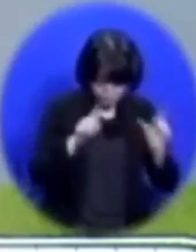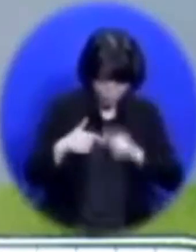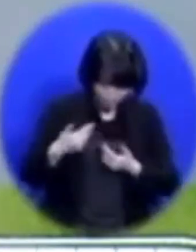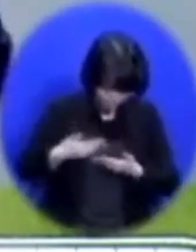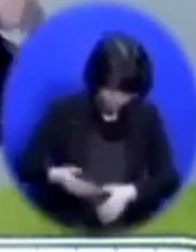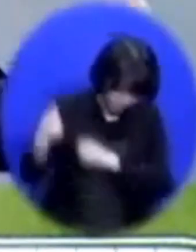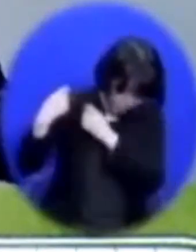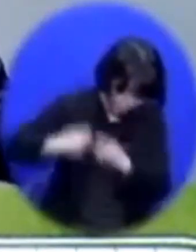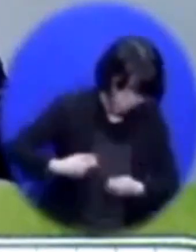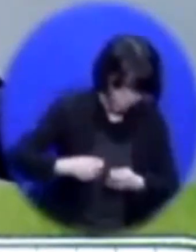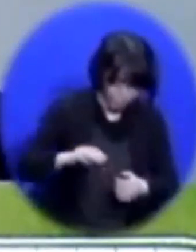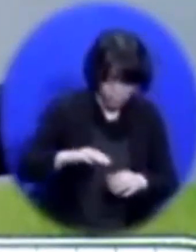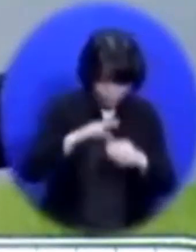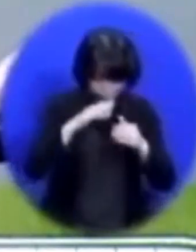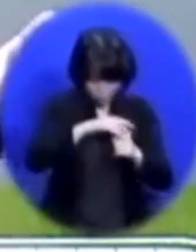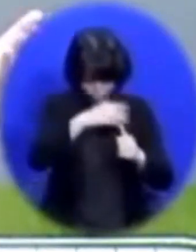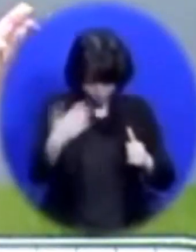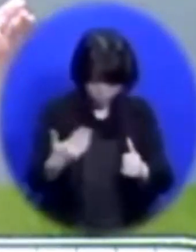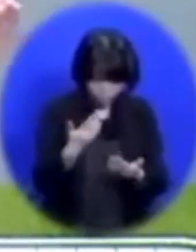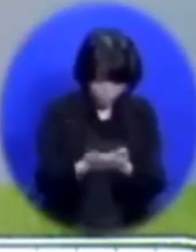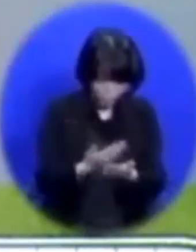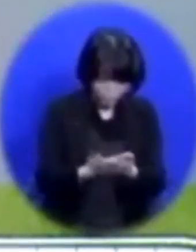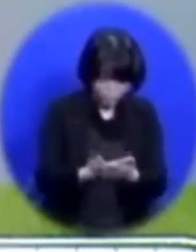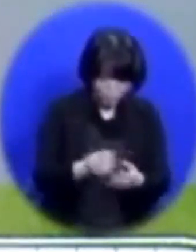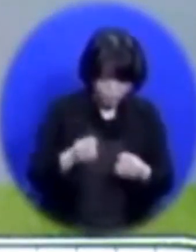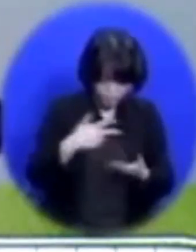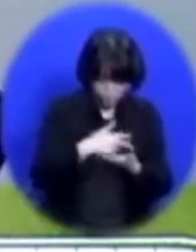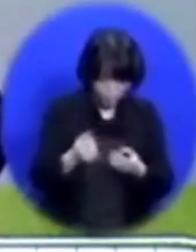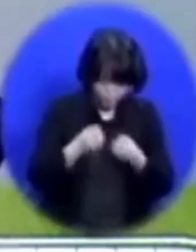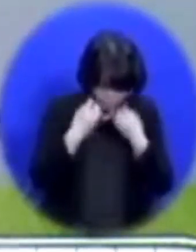의무겁고벅찬짐에서그들을해방시켜주시기를기도합니다.주님,